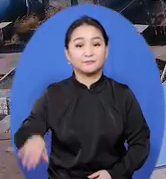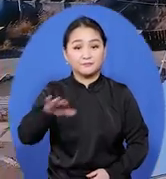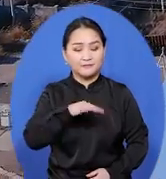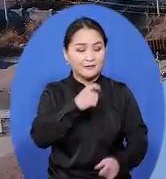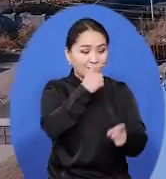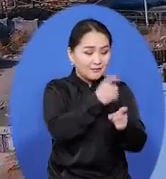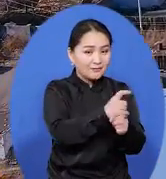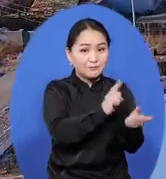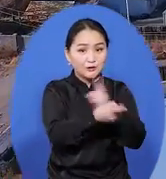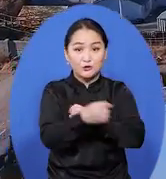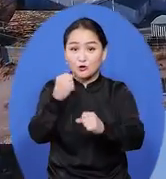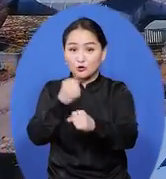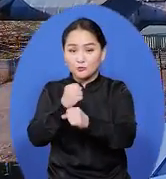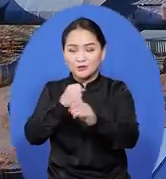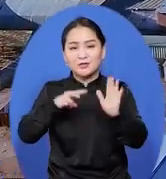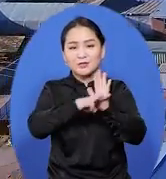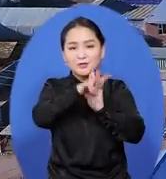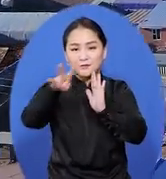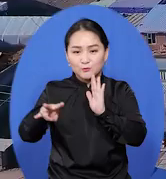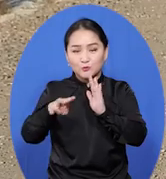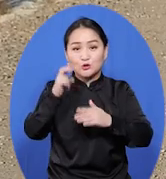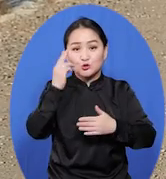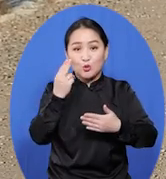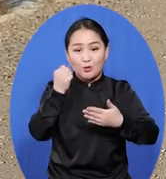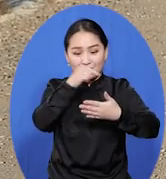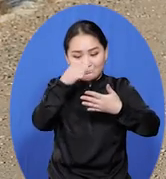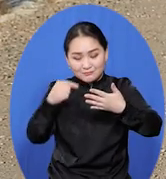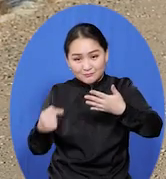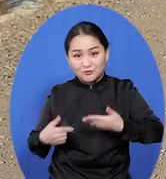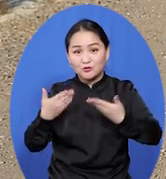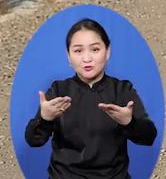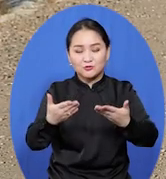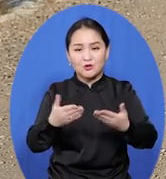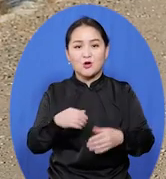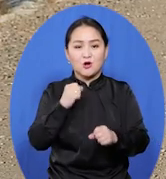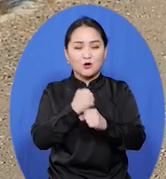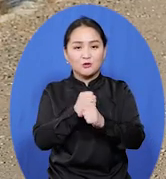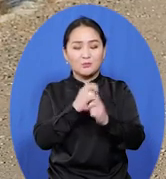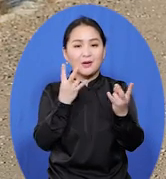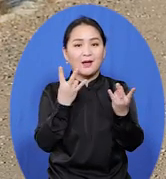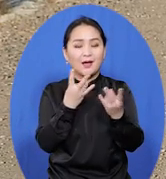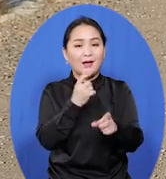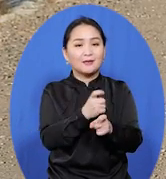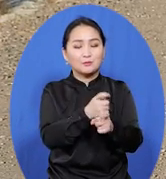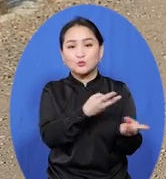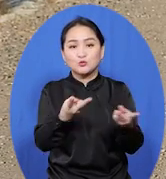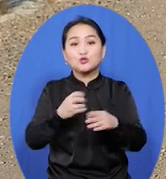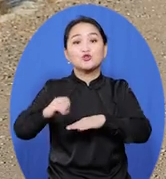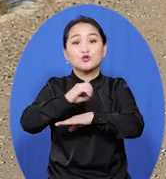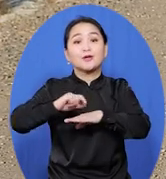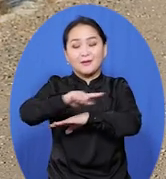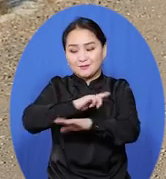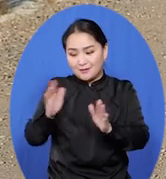Бид халамжаас хөдөлмөрт нэвтрүүлгийг үзэгч танд цувралаар хүргэж байгаа. Хөдөлмөр халамж үйлчилгээний ерөнхий газартай хамтран халамжийн бодлого, хөдөлмөр эрхлэлийн